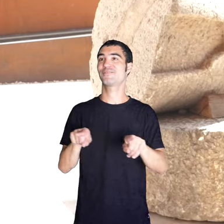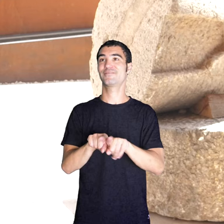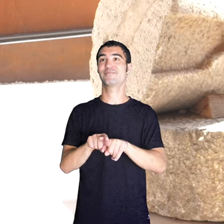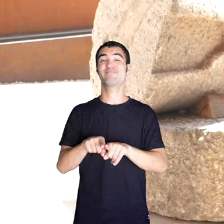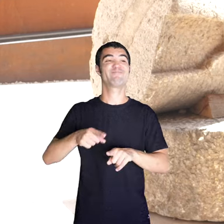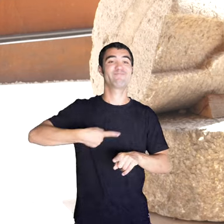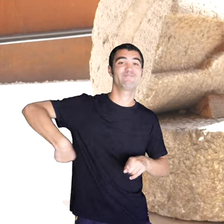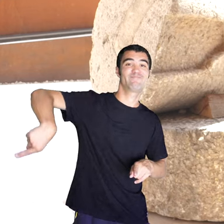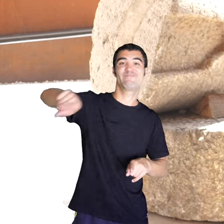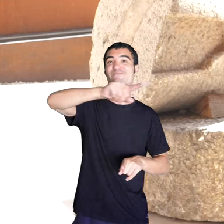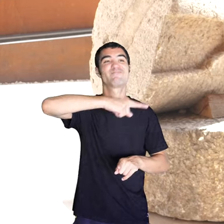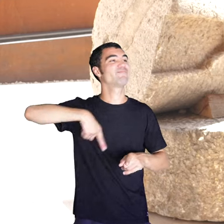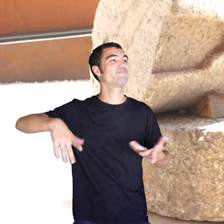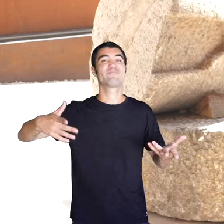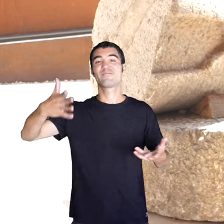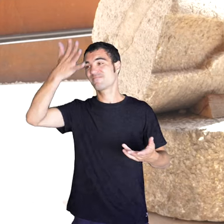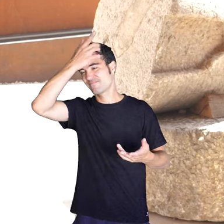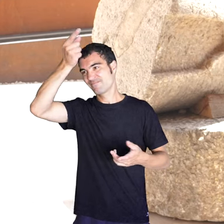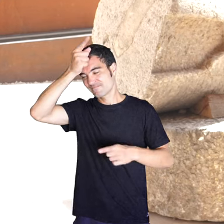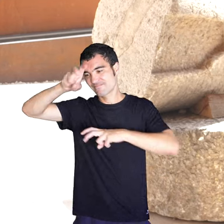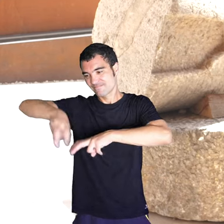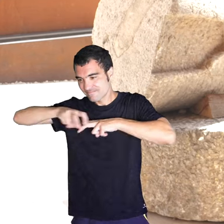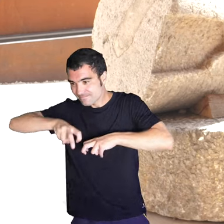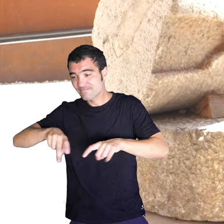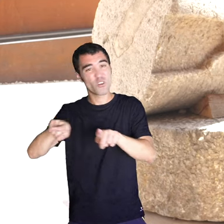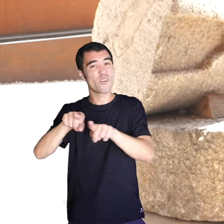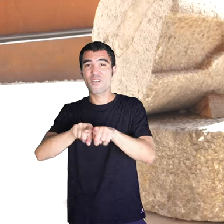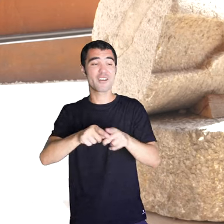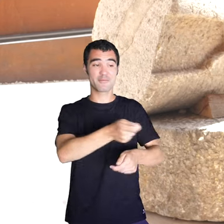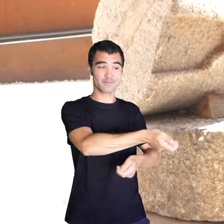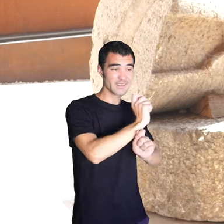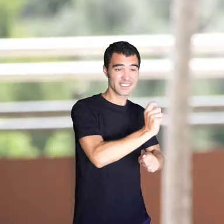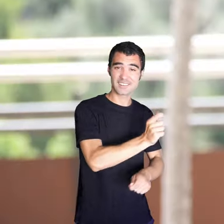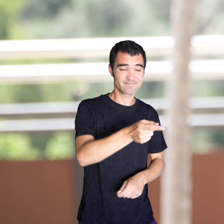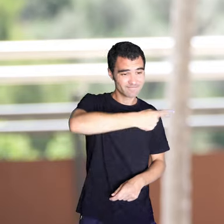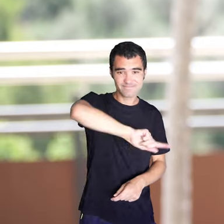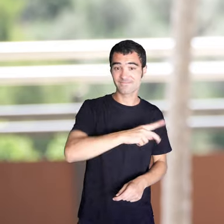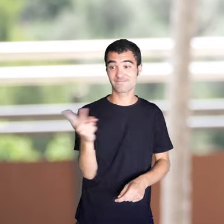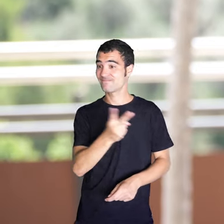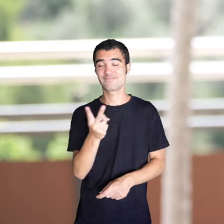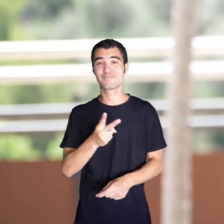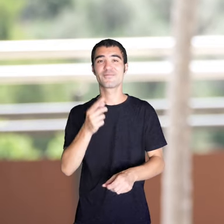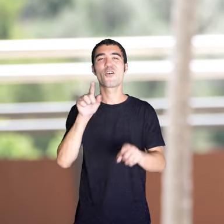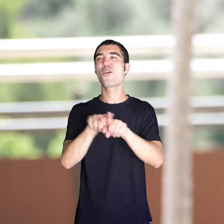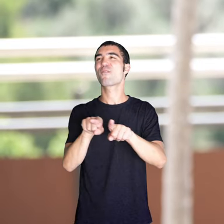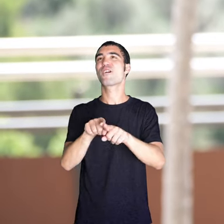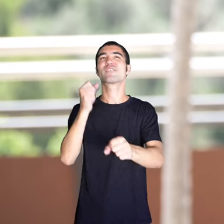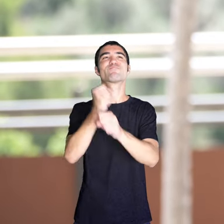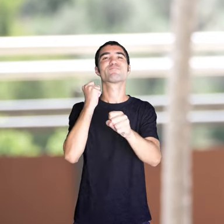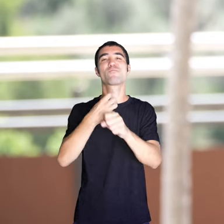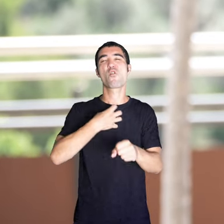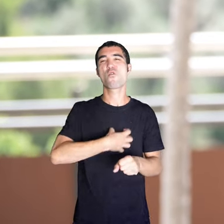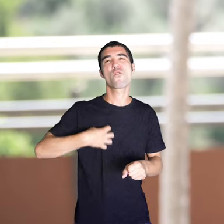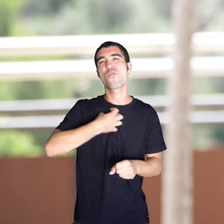com tot, com pagès o com pescador, pues, tots aquells